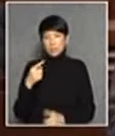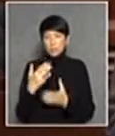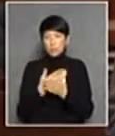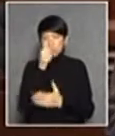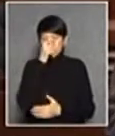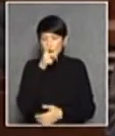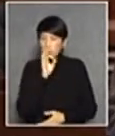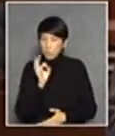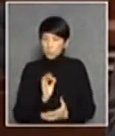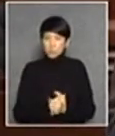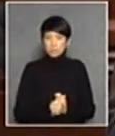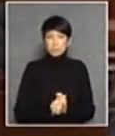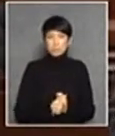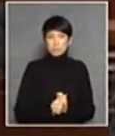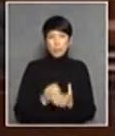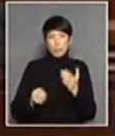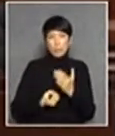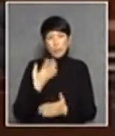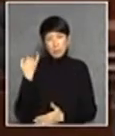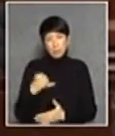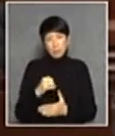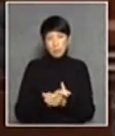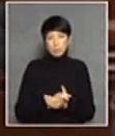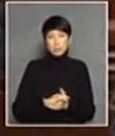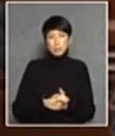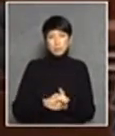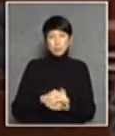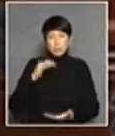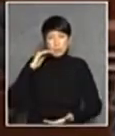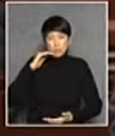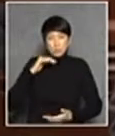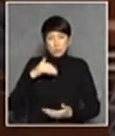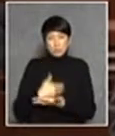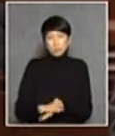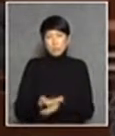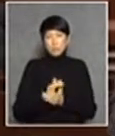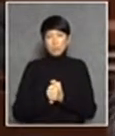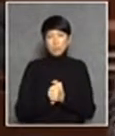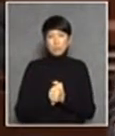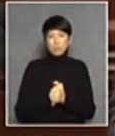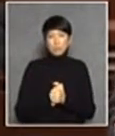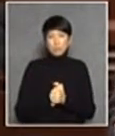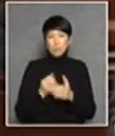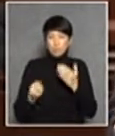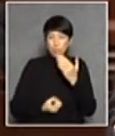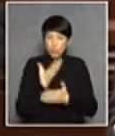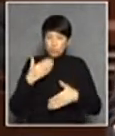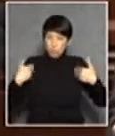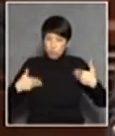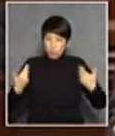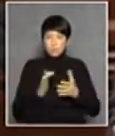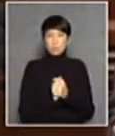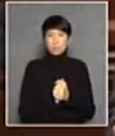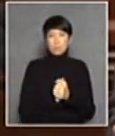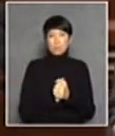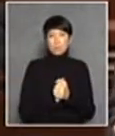呢？你啟發唔到，反而就打沉佢嘅興趣。可能本來佢可以快快樂樂去想